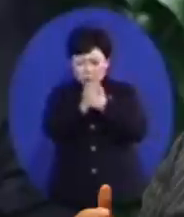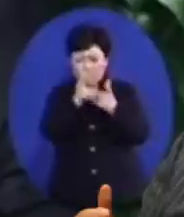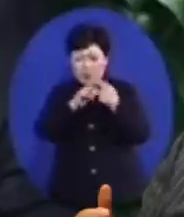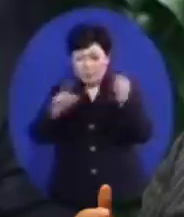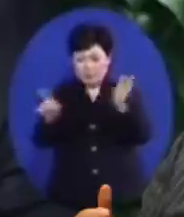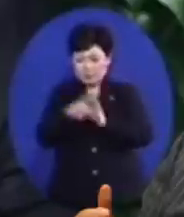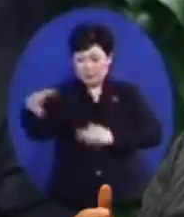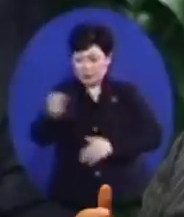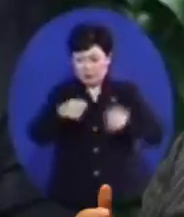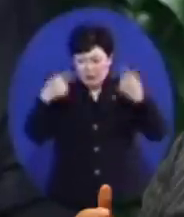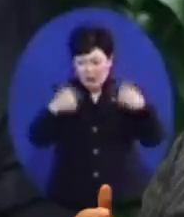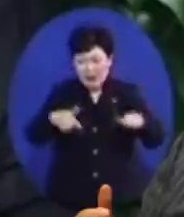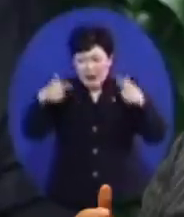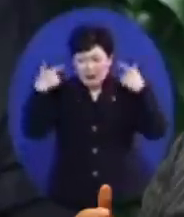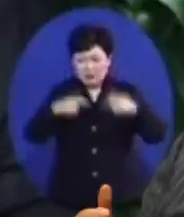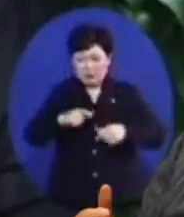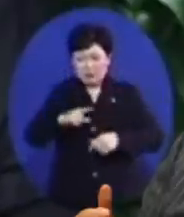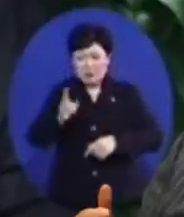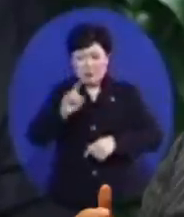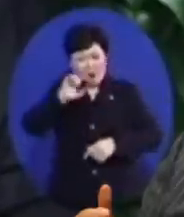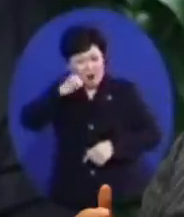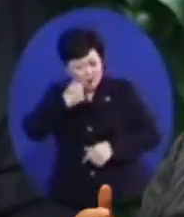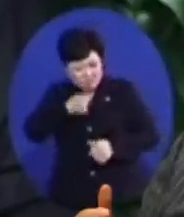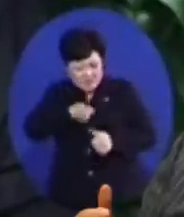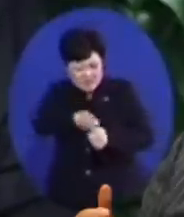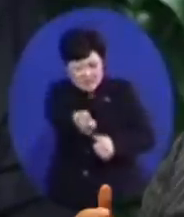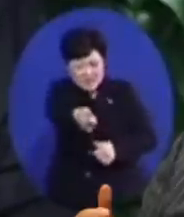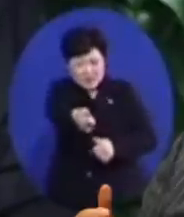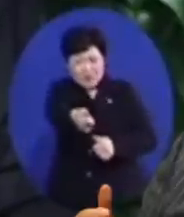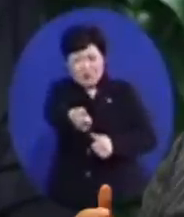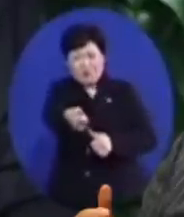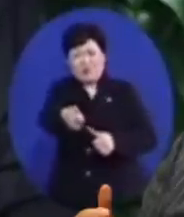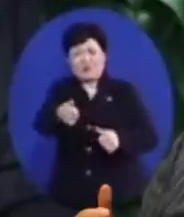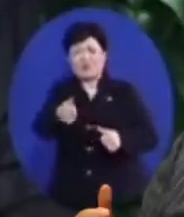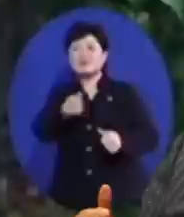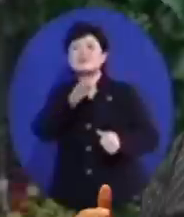항상 역경을 타고 우리는 승리하는 것입니다.